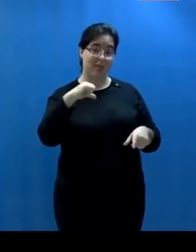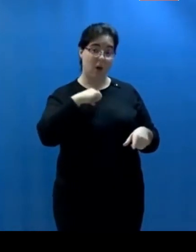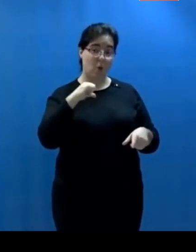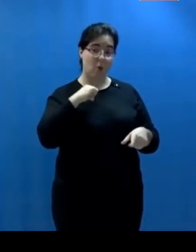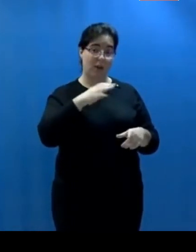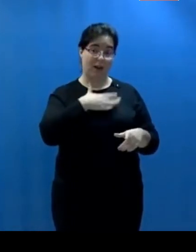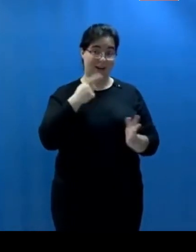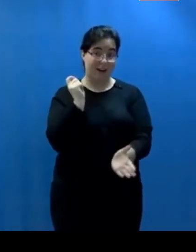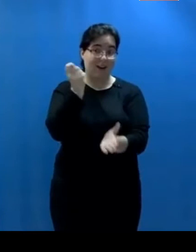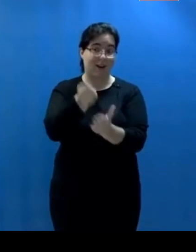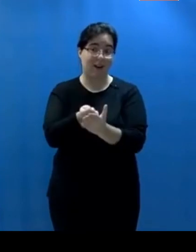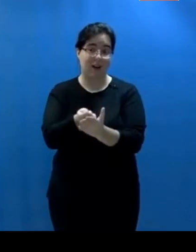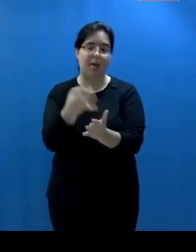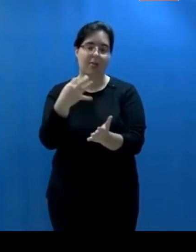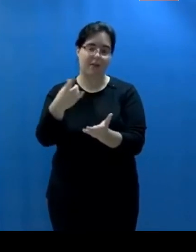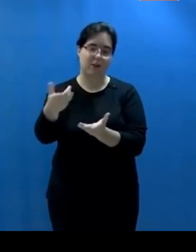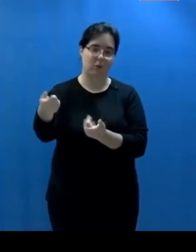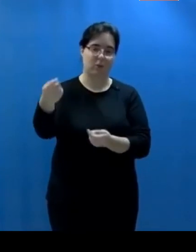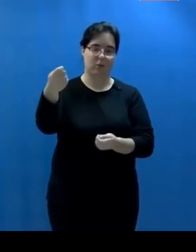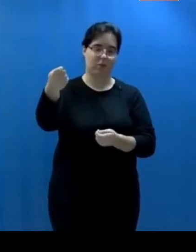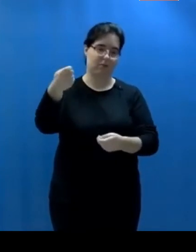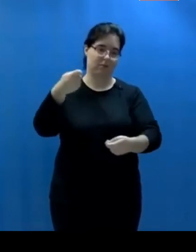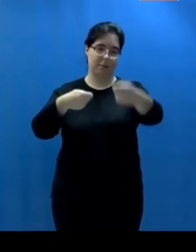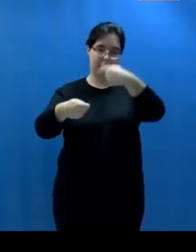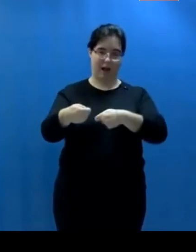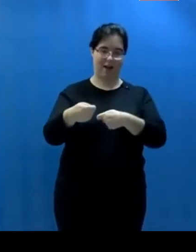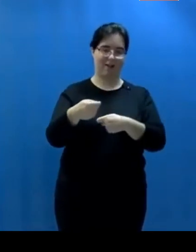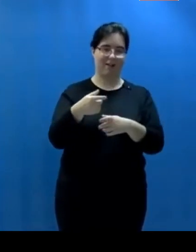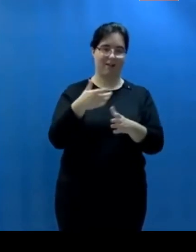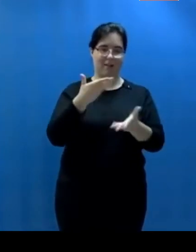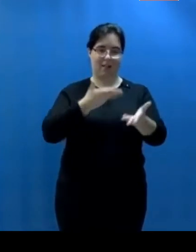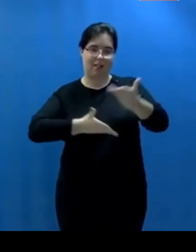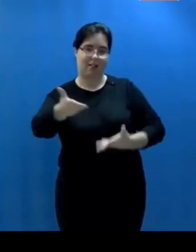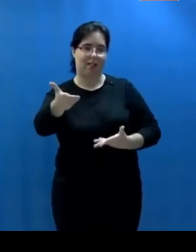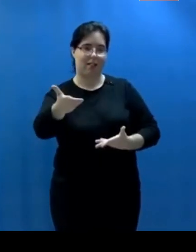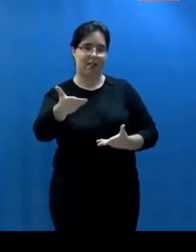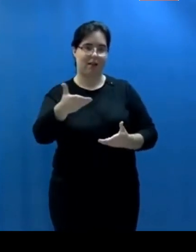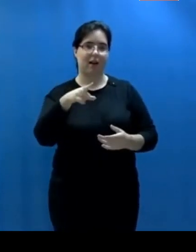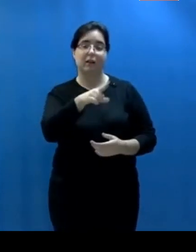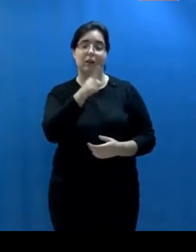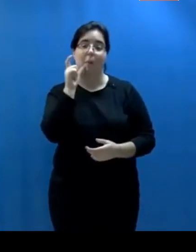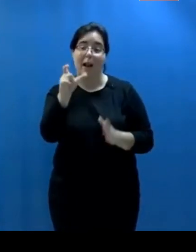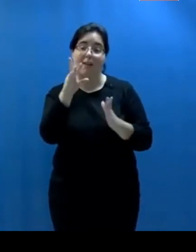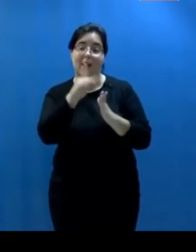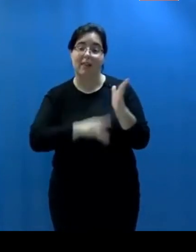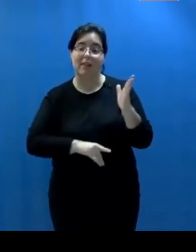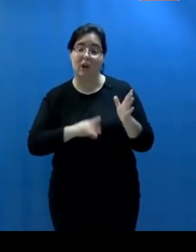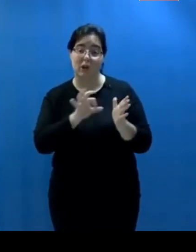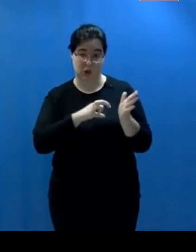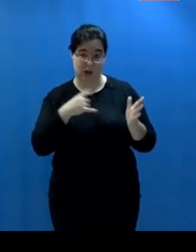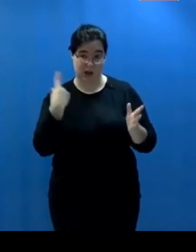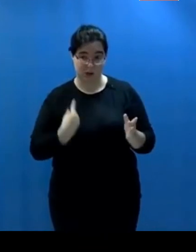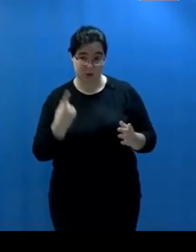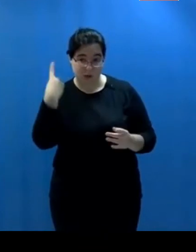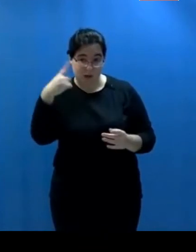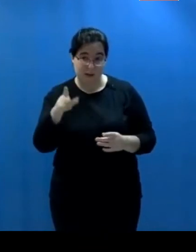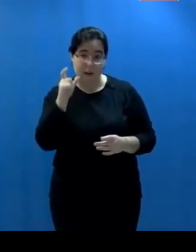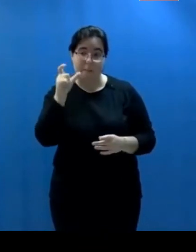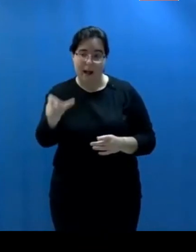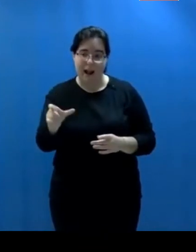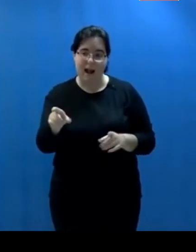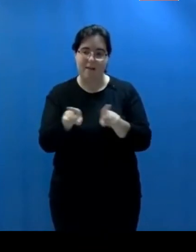fet, has de pagar. I això, senyora Carrasco, en el diccionari té una paraula que ho definís. Quina paraula és